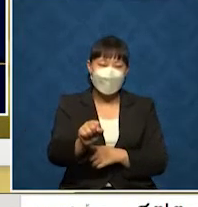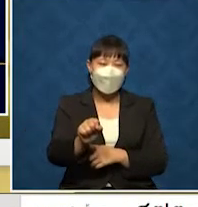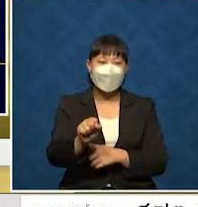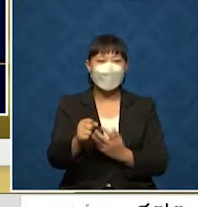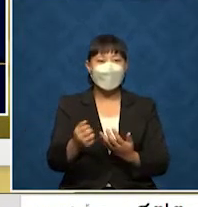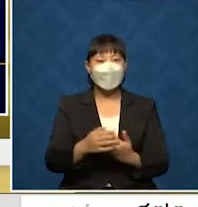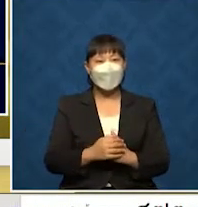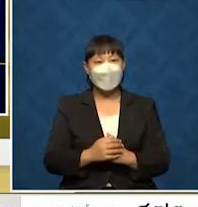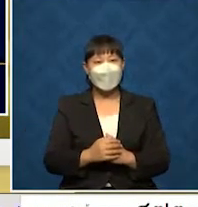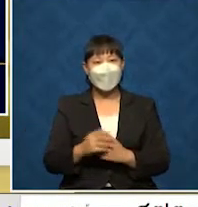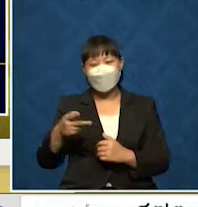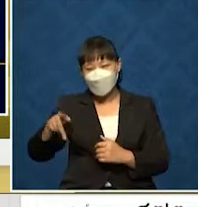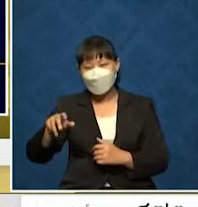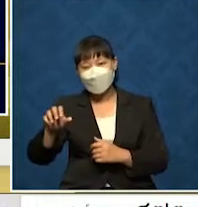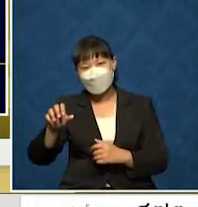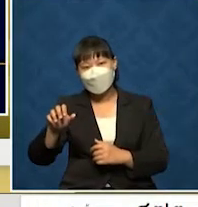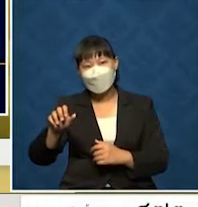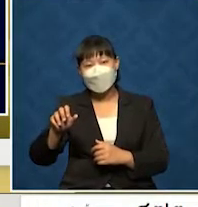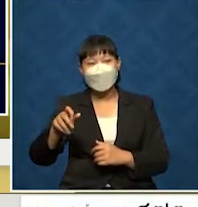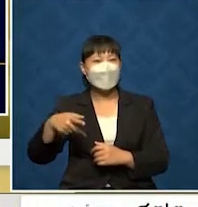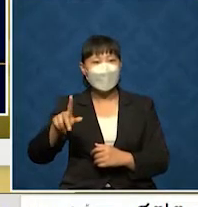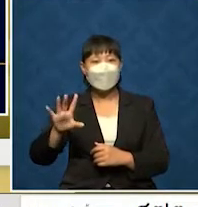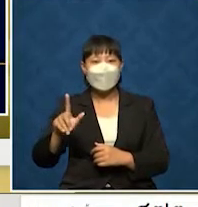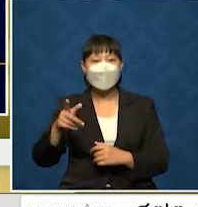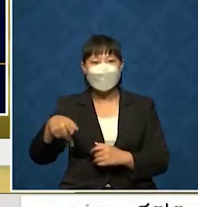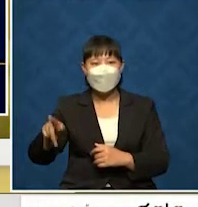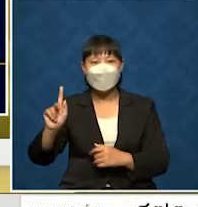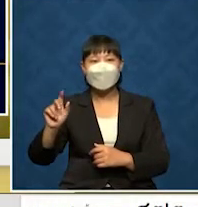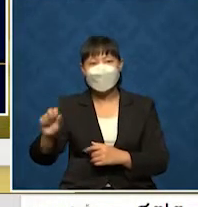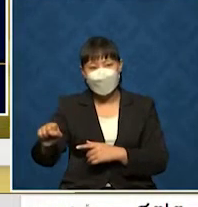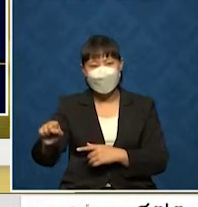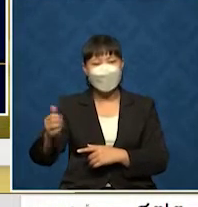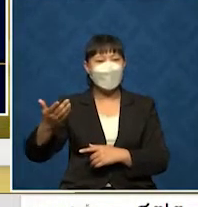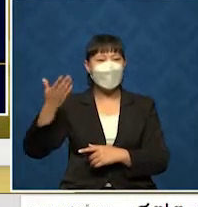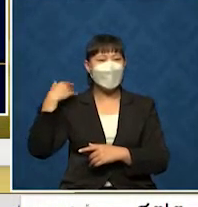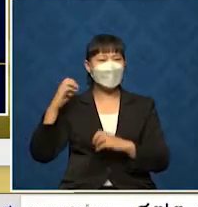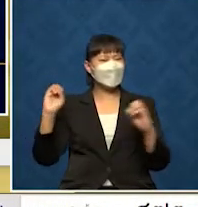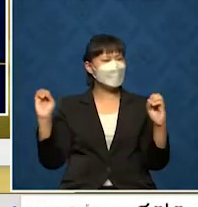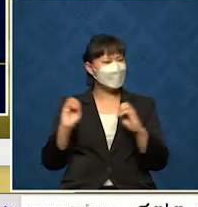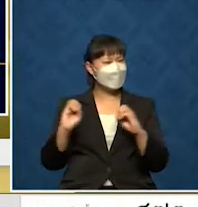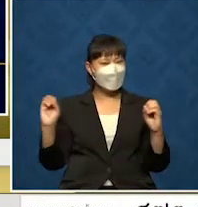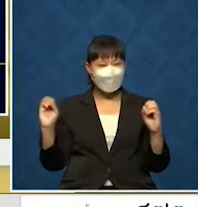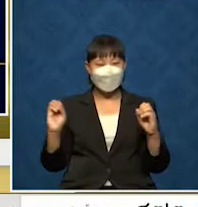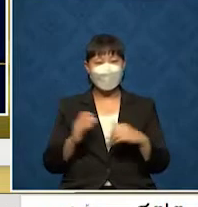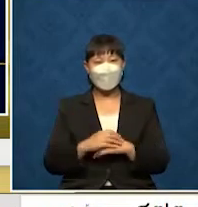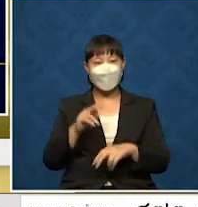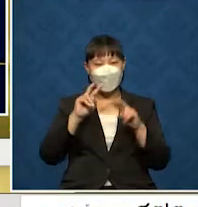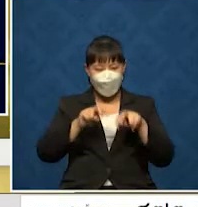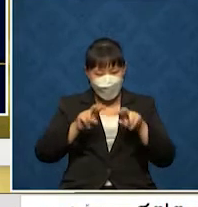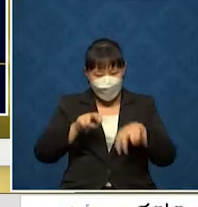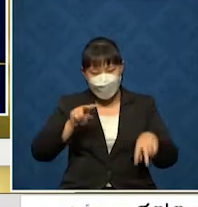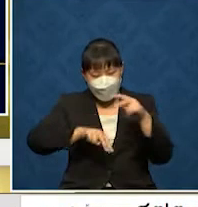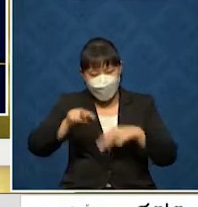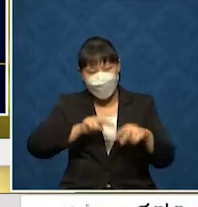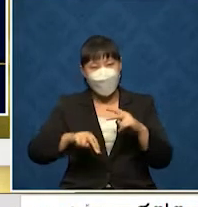น่วยงานของบช.ปส.นั้นแต่เดิมไม่มีในการสืบค้นธุรกรรมทาง